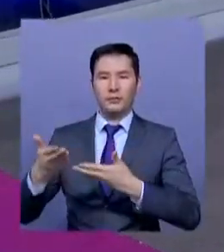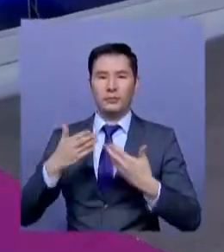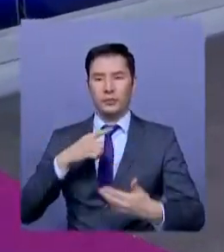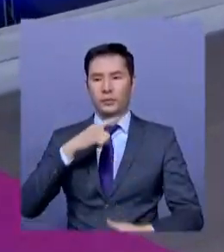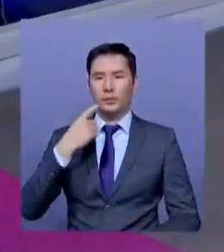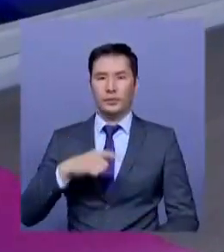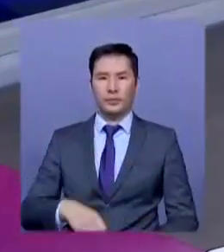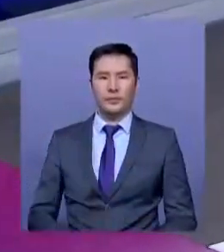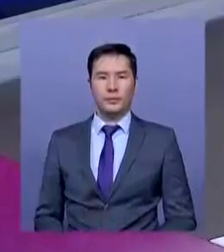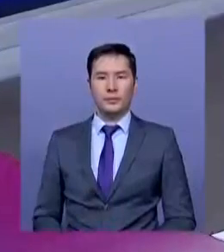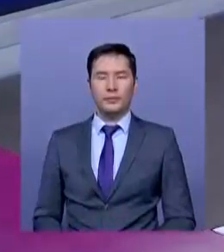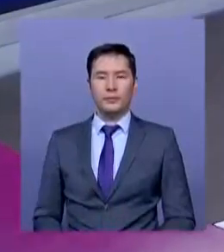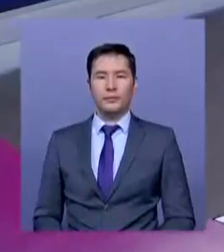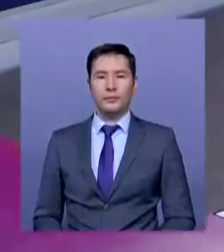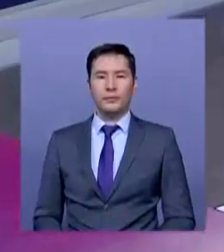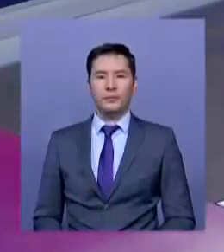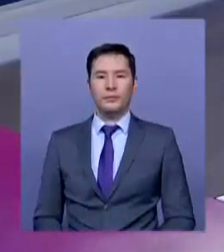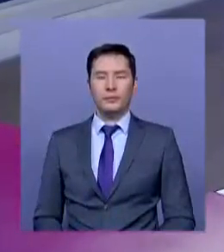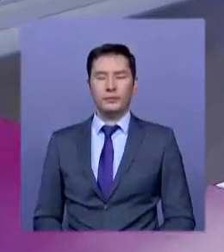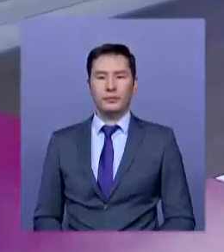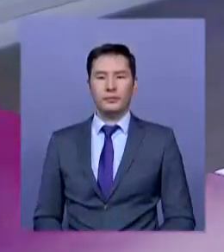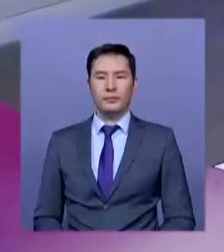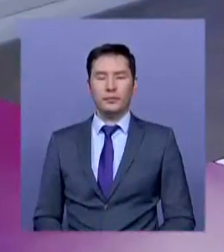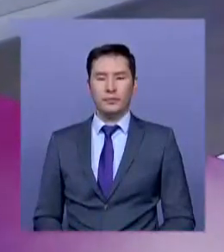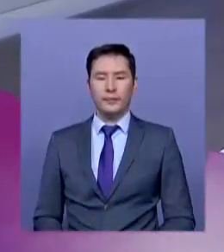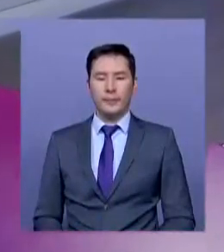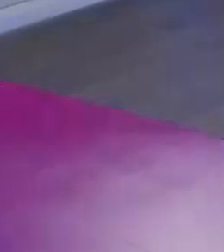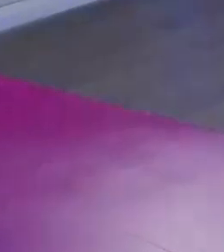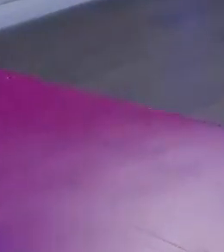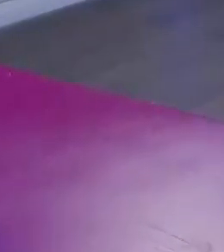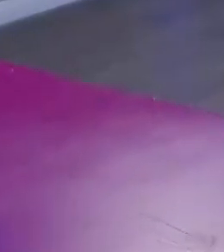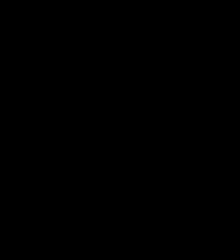Ақпараттық сағат әрмен қарай орыс тілінде жалғасады. Онымен таныстыратын әріптесім Дина Жанабекова. Дина, мархабат.